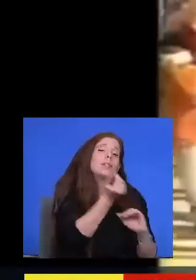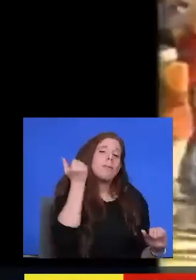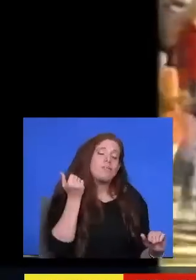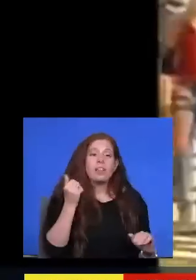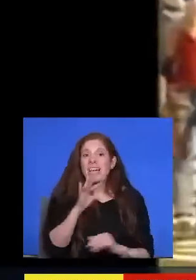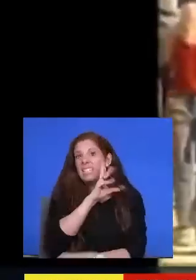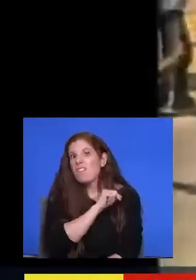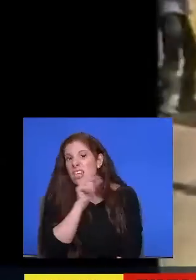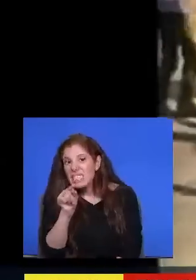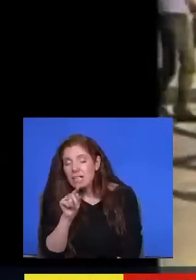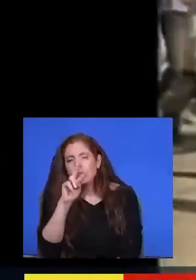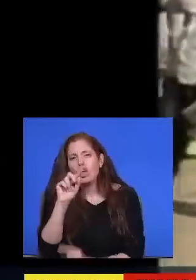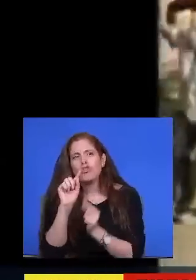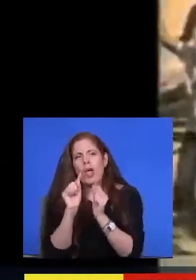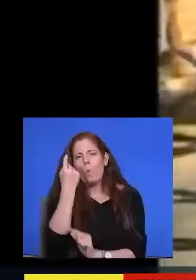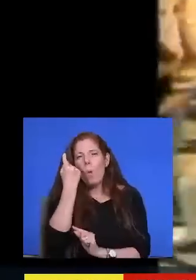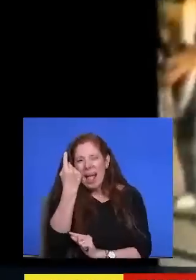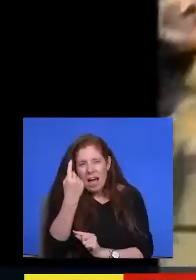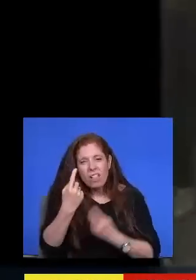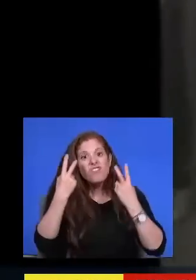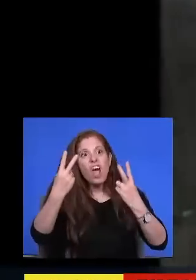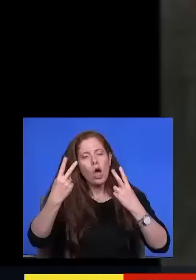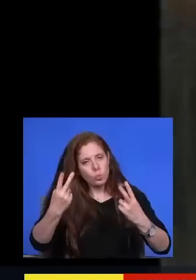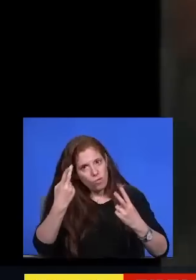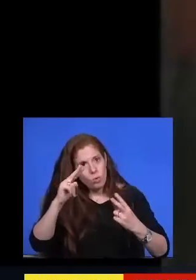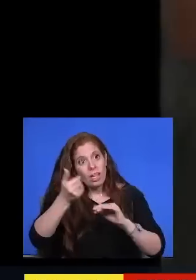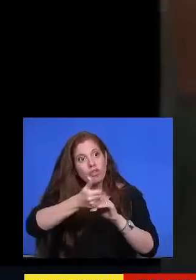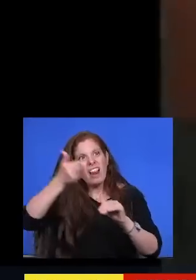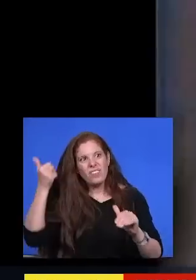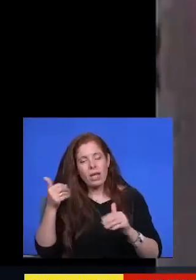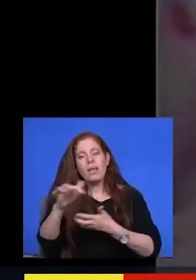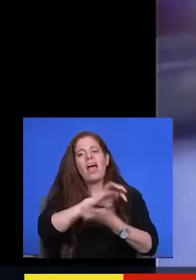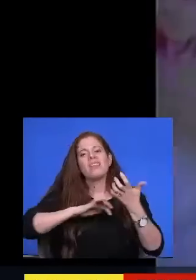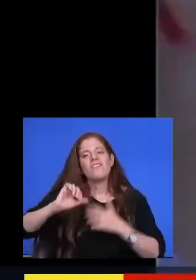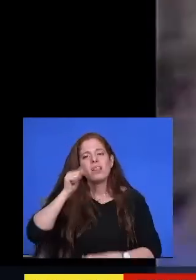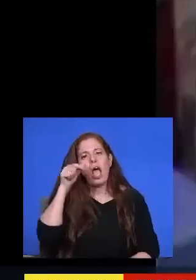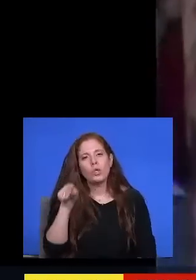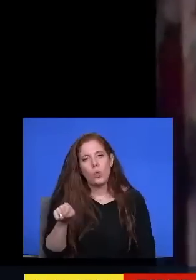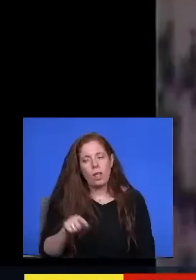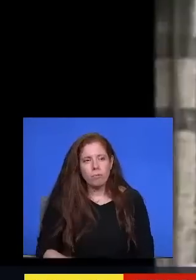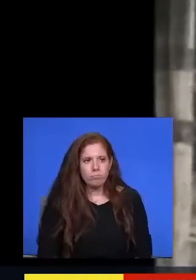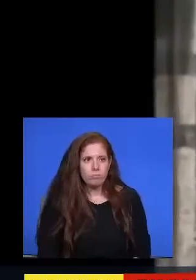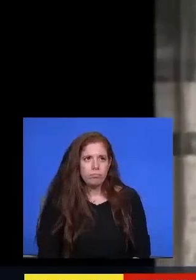יש אירוע אחד וחשוב הרבה יותר שקדם לכל זה, האינתיפאדה הראשונה.